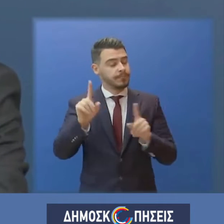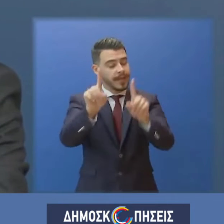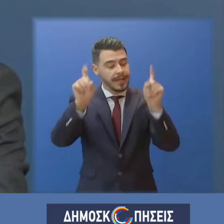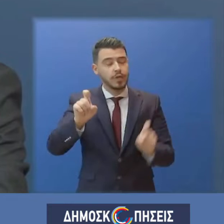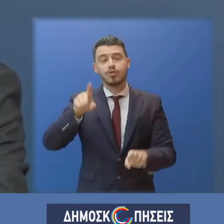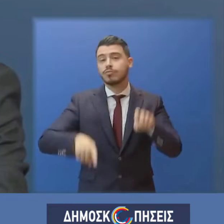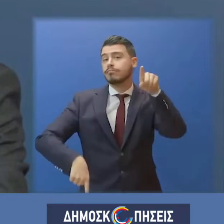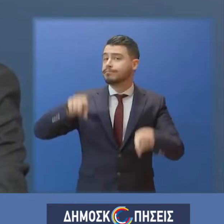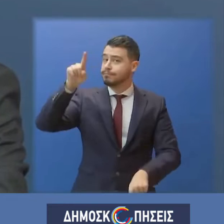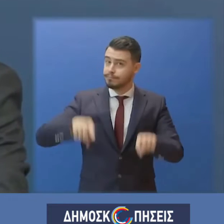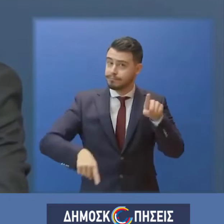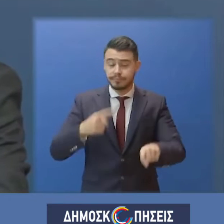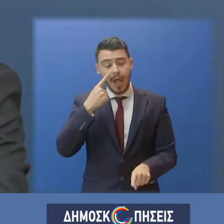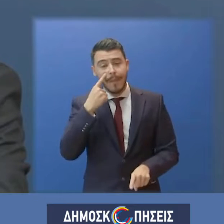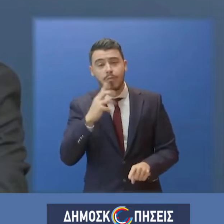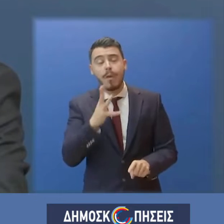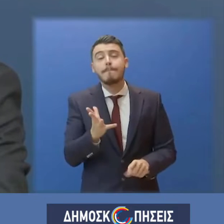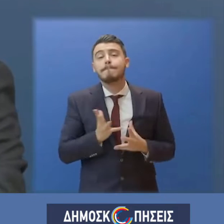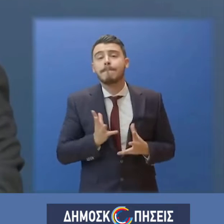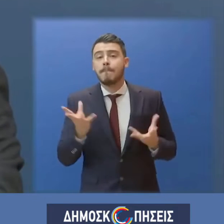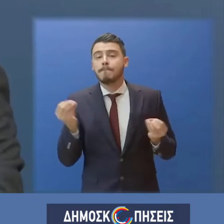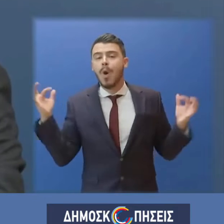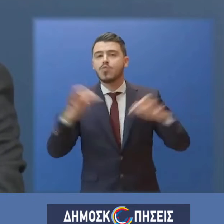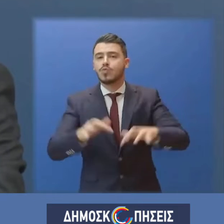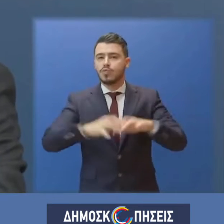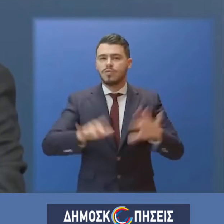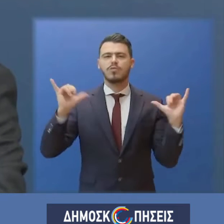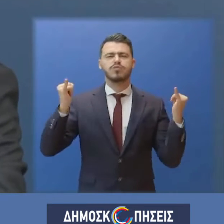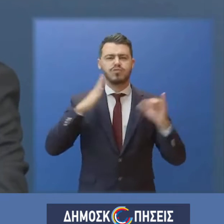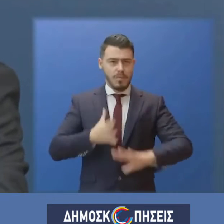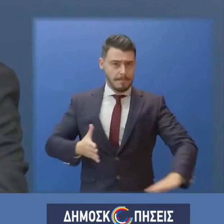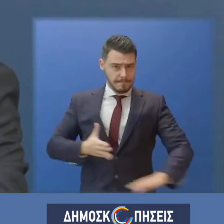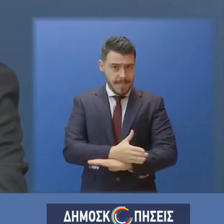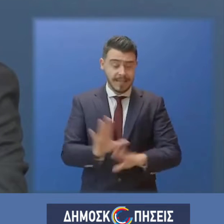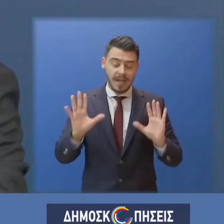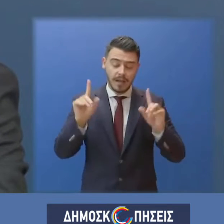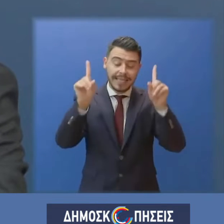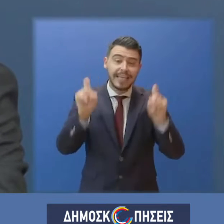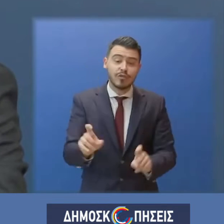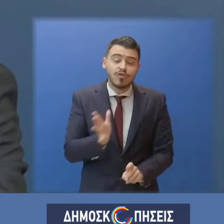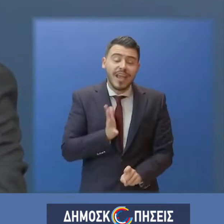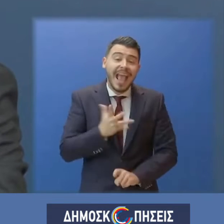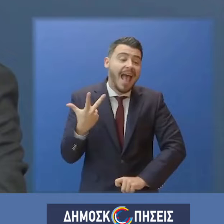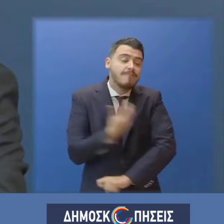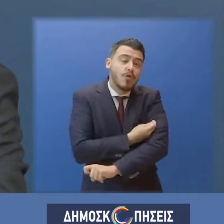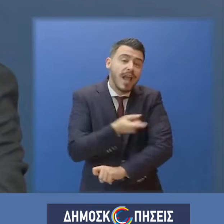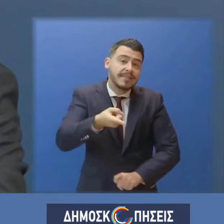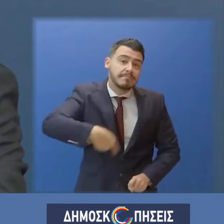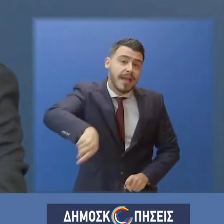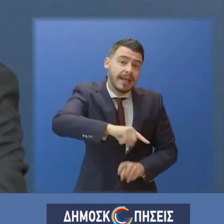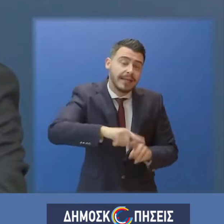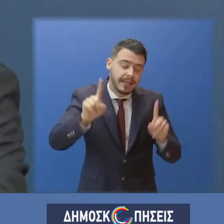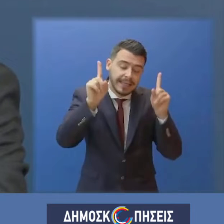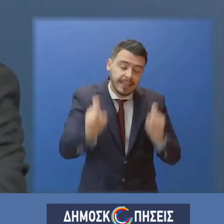εκεί που θα παρατηρηθεί πολύ μεγάλη προσέλευση για διασκέδαση σε κλειστούς χώρους, εάν κριθεί αναγκαίο ένα τέτοιο είδους μέτρο, θα